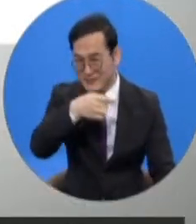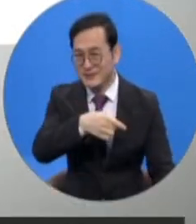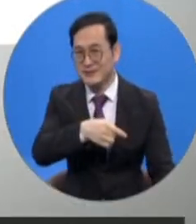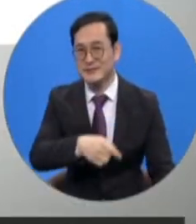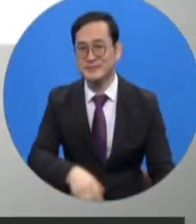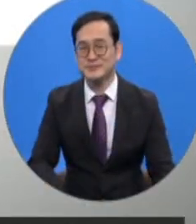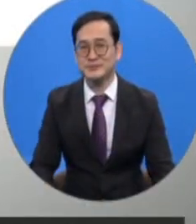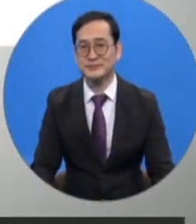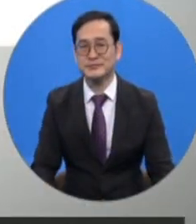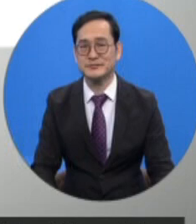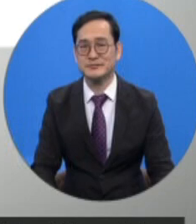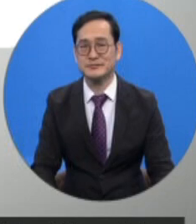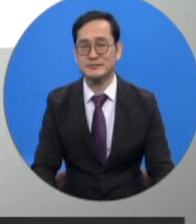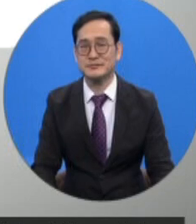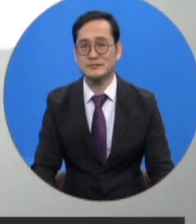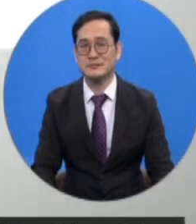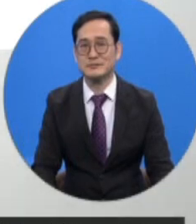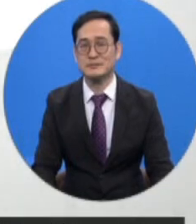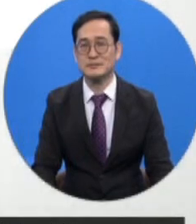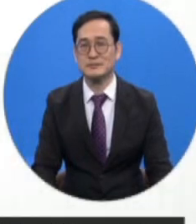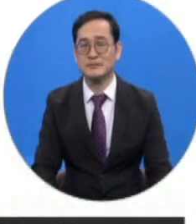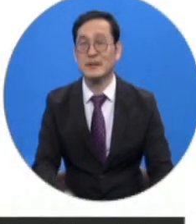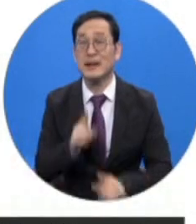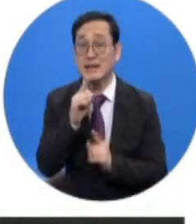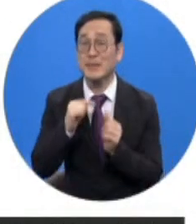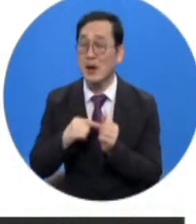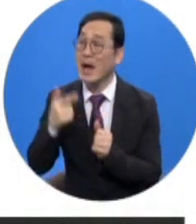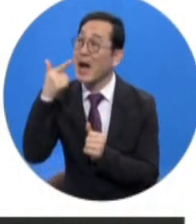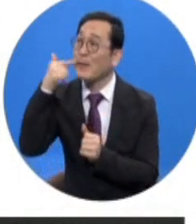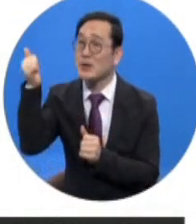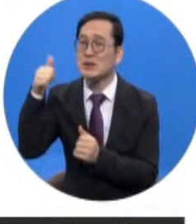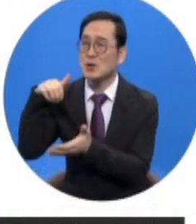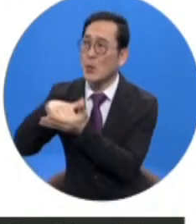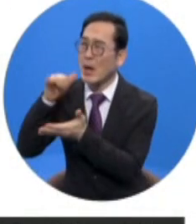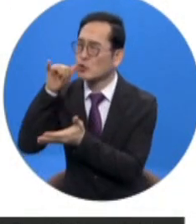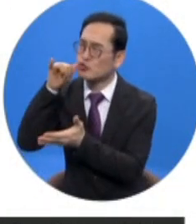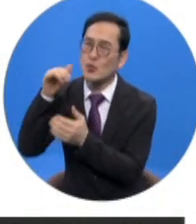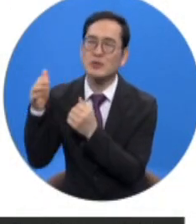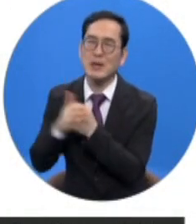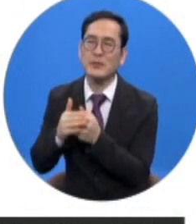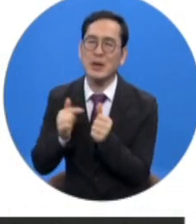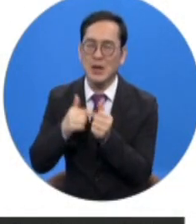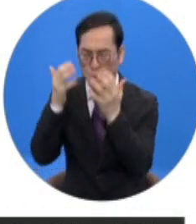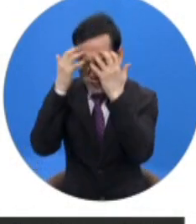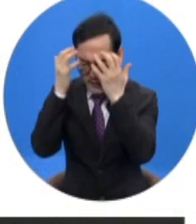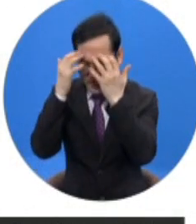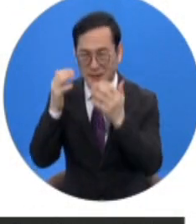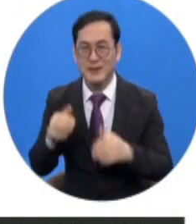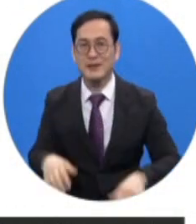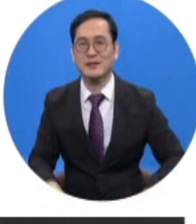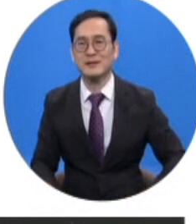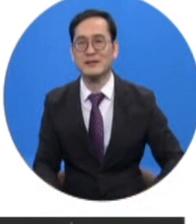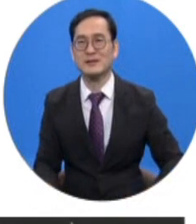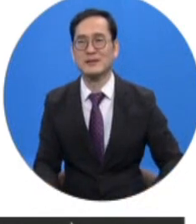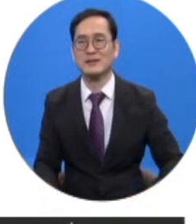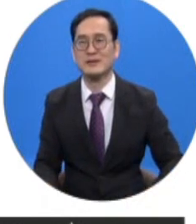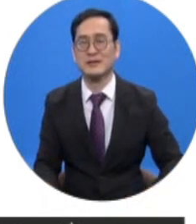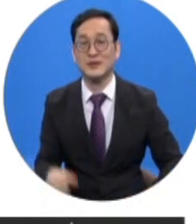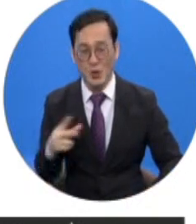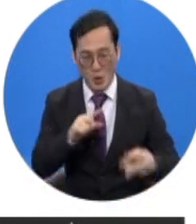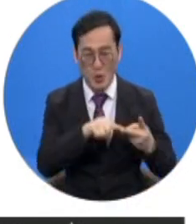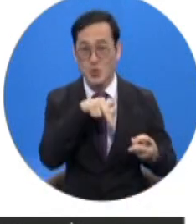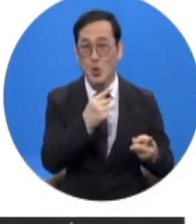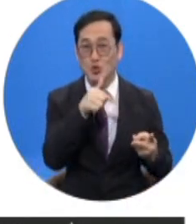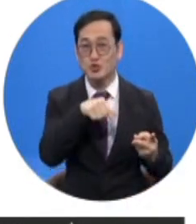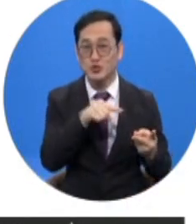후보의 부친이 도박 중독 때문에 그랬던 것. 그 조 전 장관은 아버지에게 배운 대로 한다라고